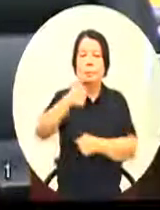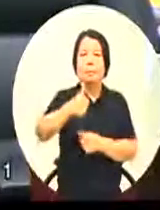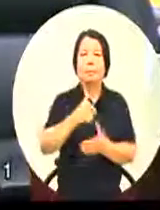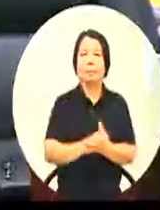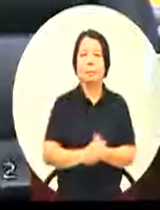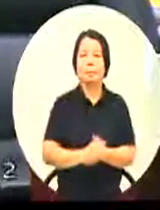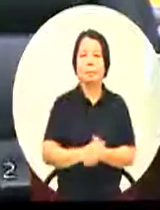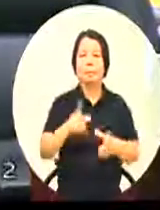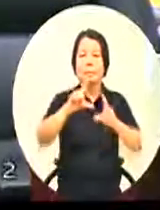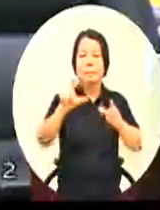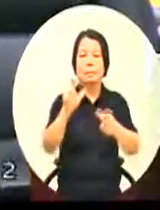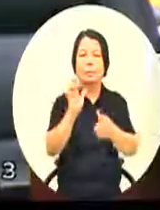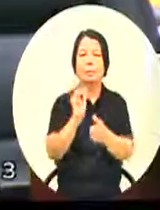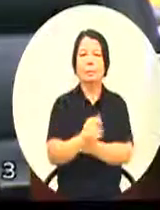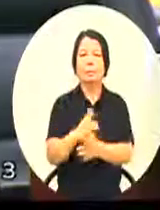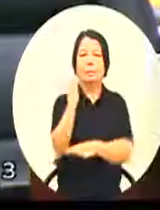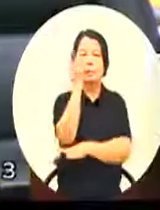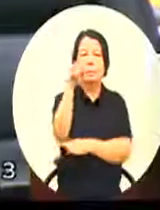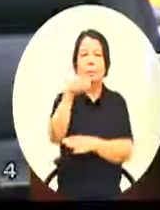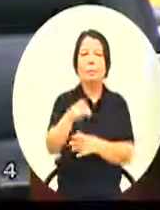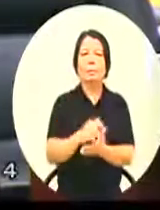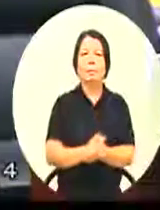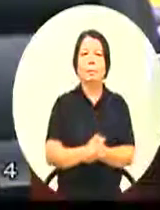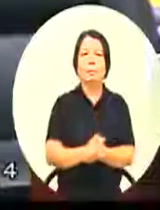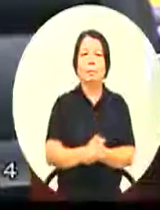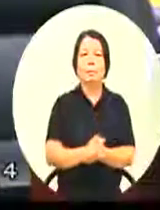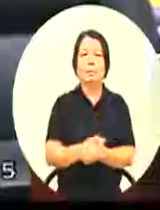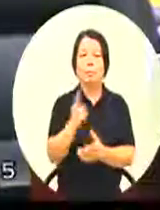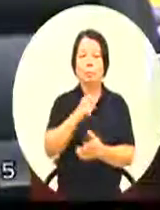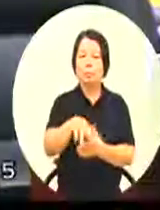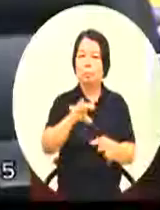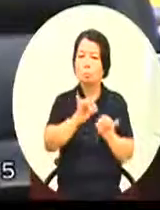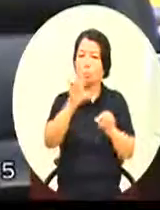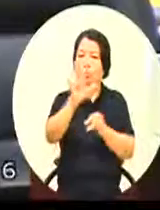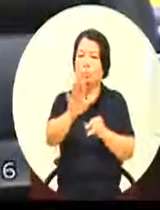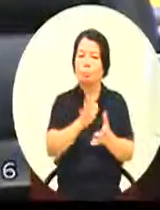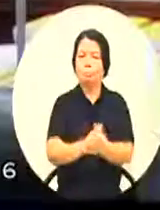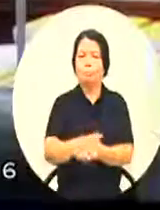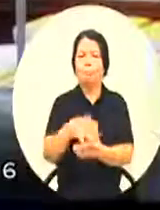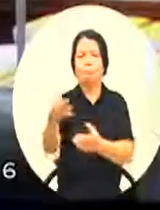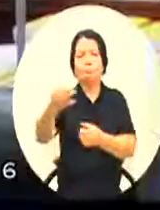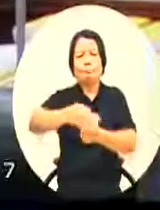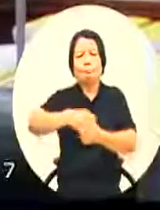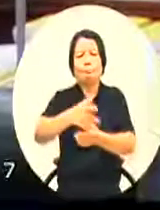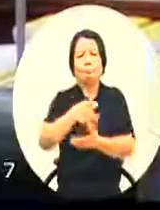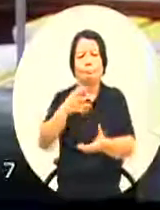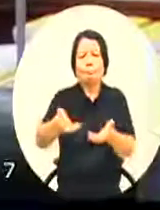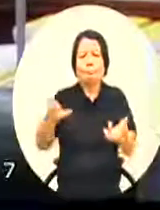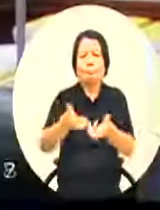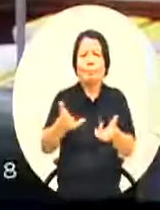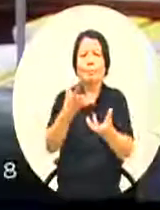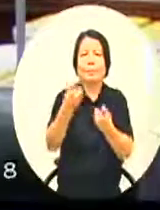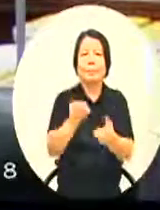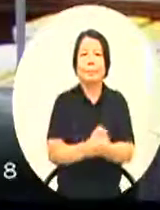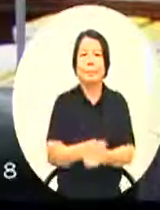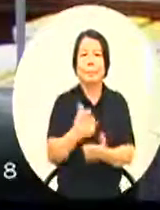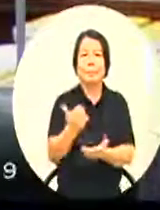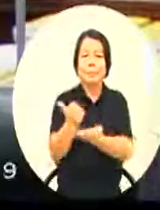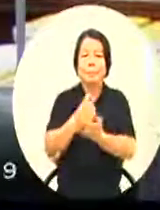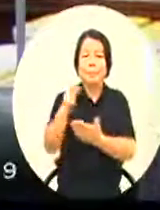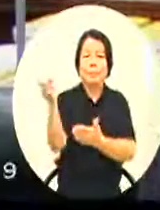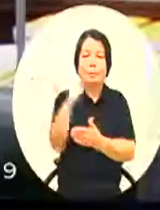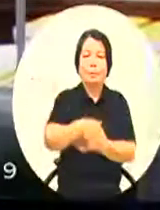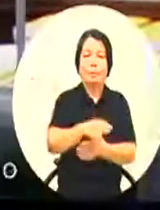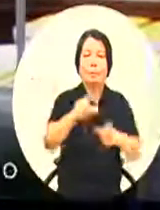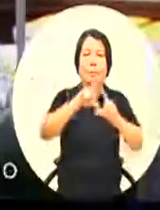大树第三图书馆我们都找不到钱来盖，然后你们就也可以请他就来我们大